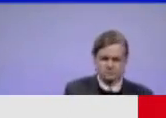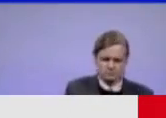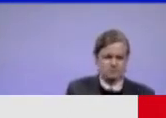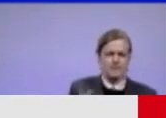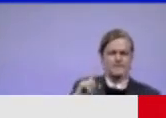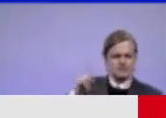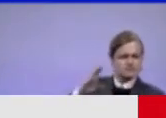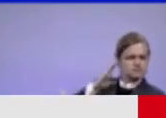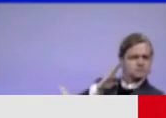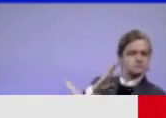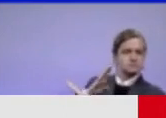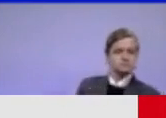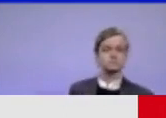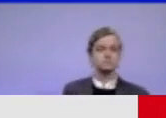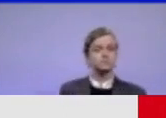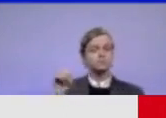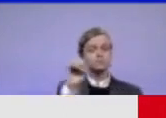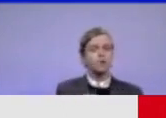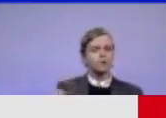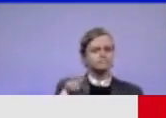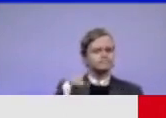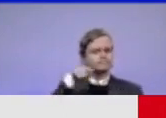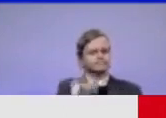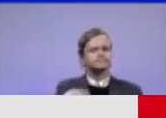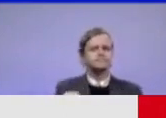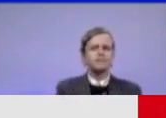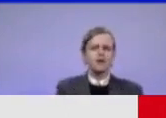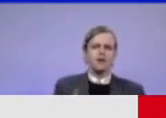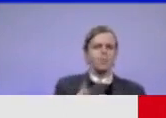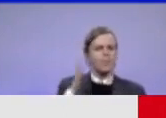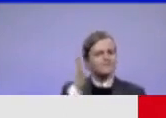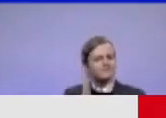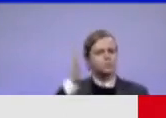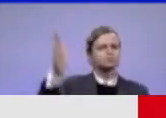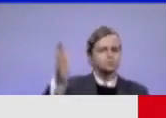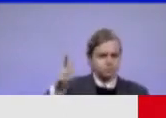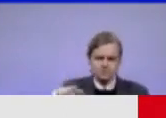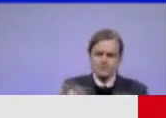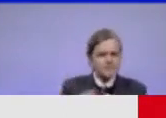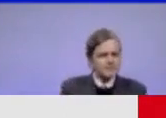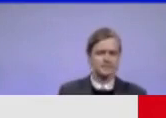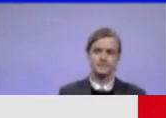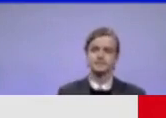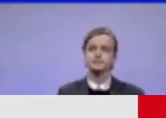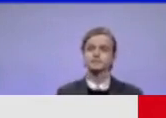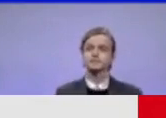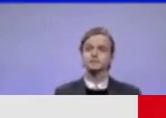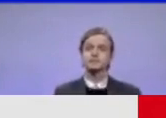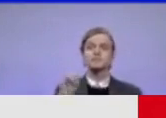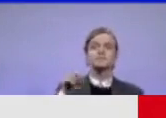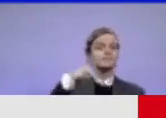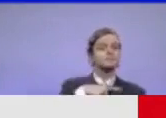Europa este soluția la provocările noastre comune. Europa este viitorul nostru și PPE va continua